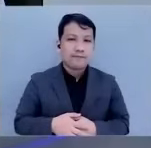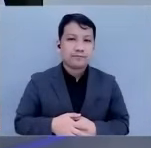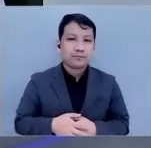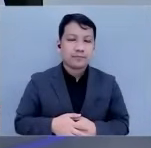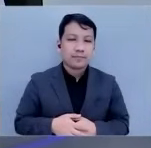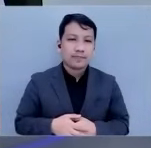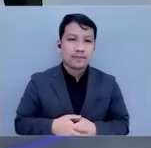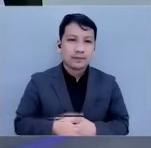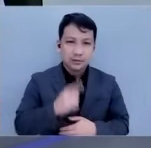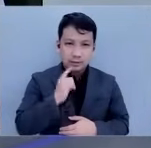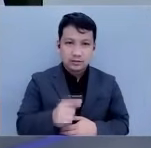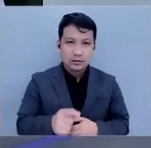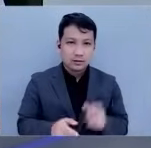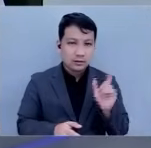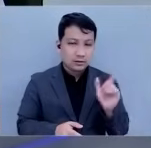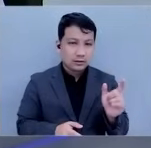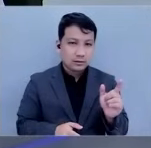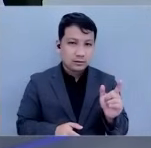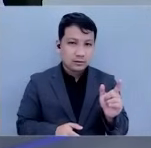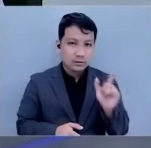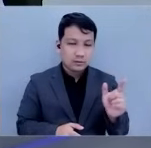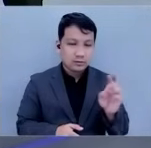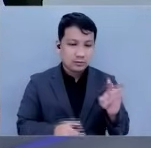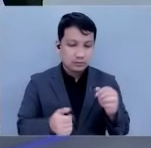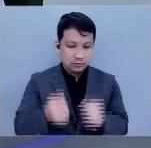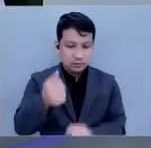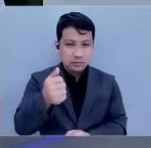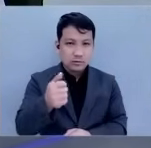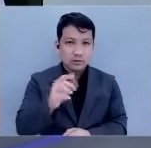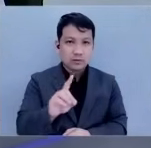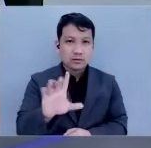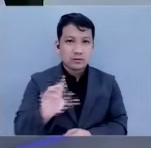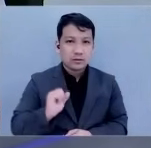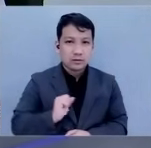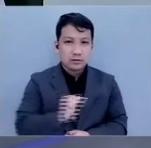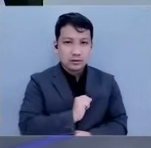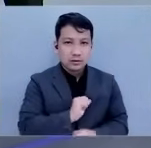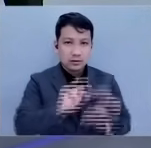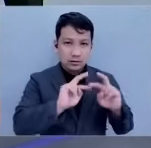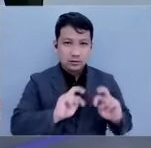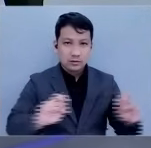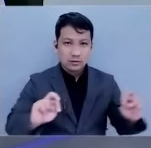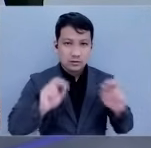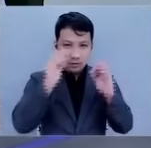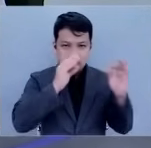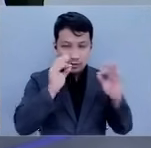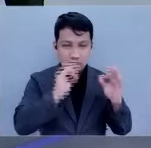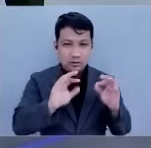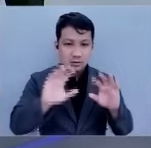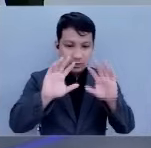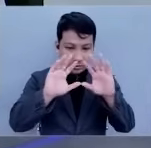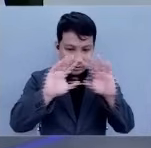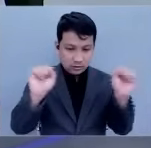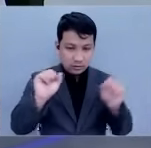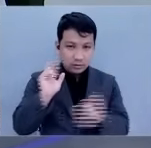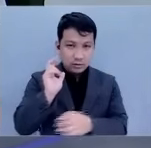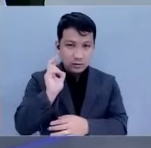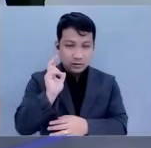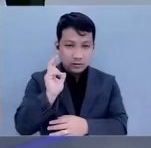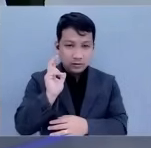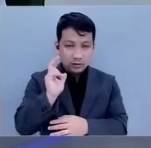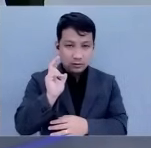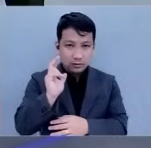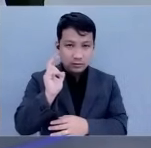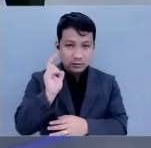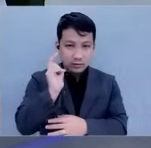Taong 2016, nanalo si De Lima sa Senado at inimbisigan ang drug war ni Pangulong Duterte. Agosto ng taong